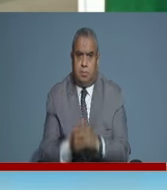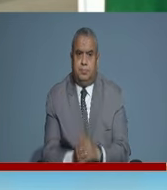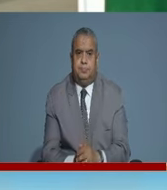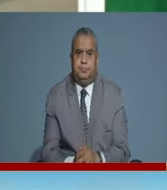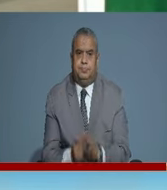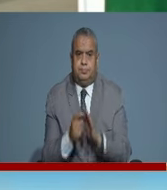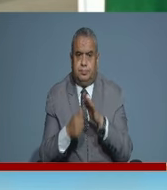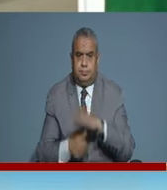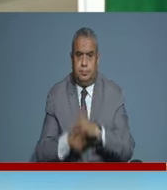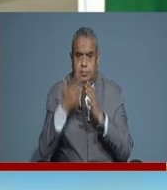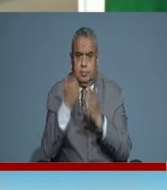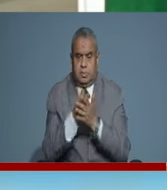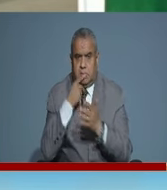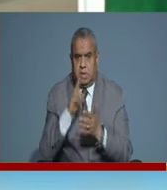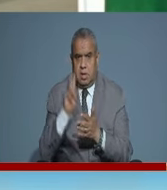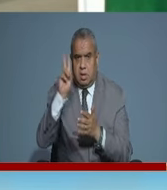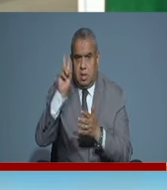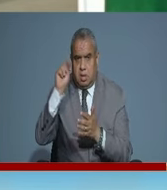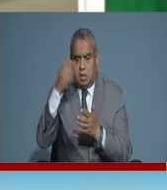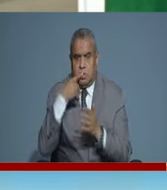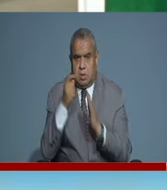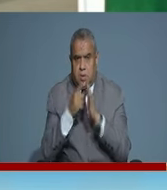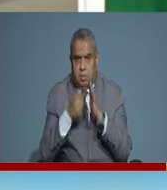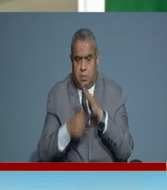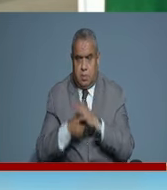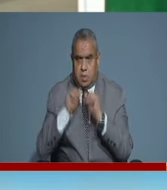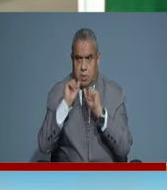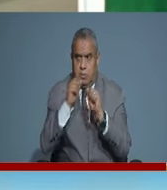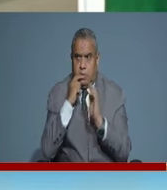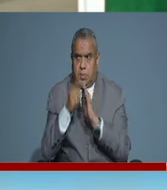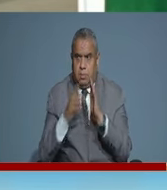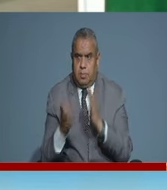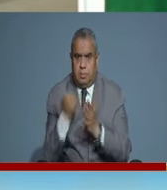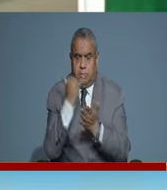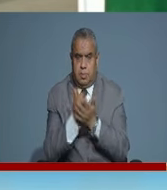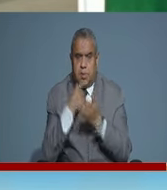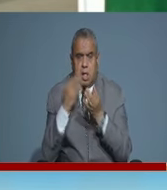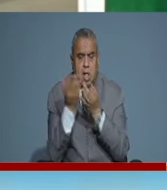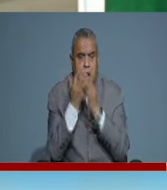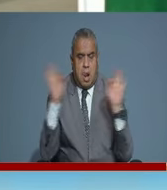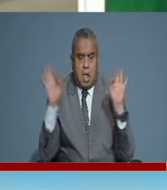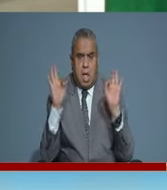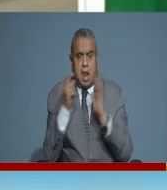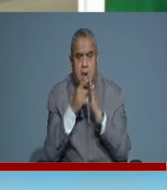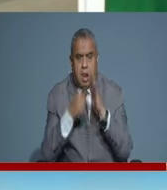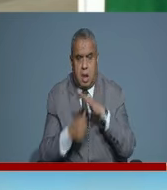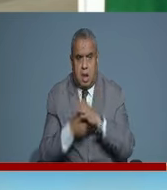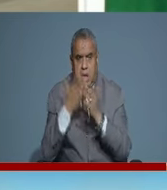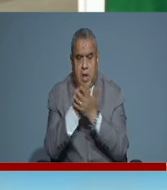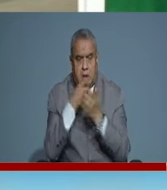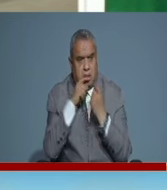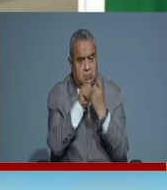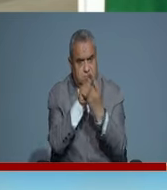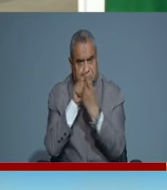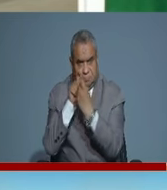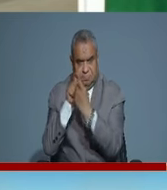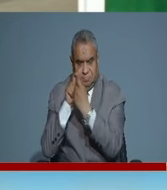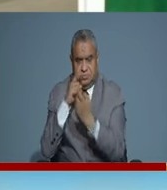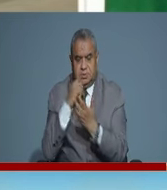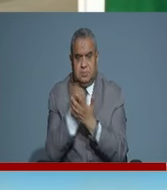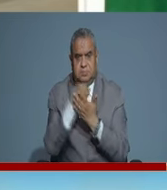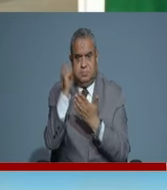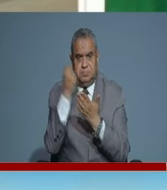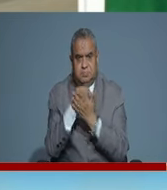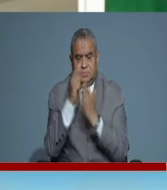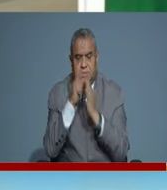الأمم المتحدة أكثر شفافية والحل الأسرع للتحديات. أنا أتطلع لهذه